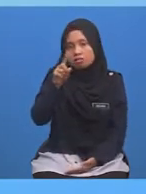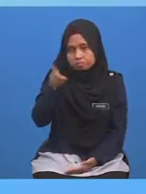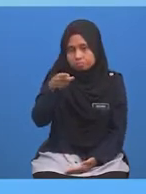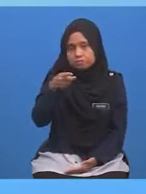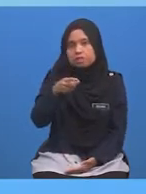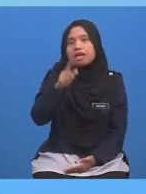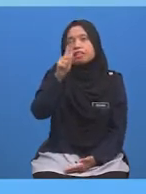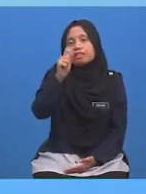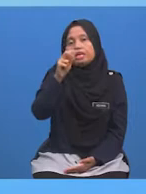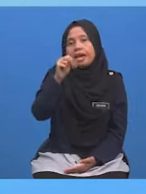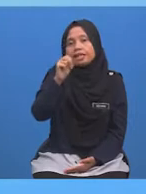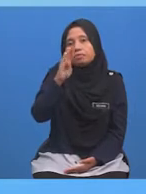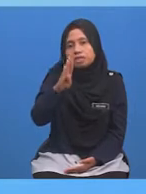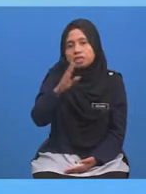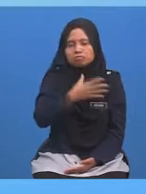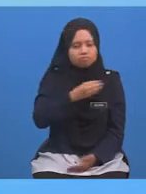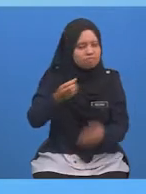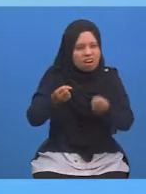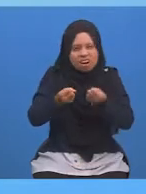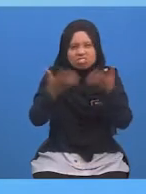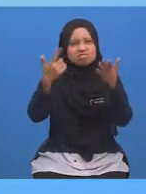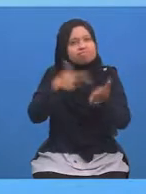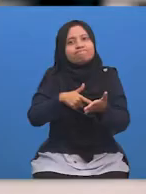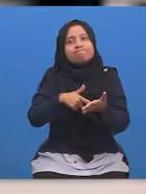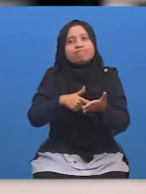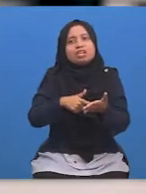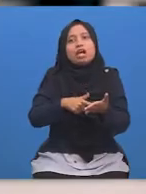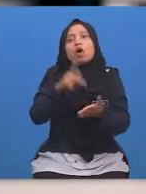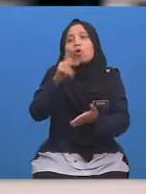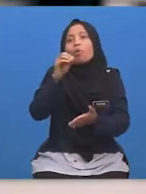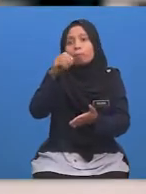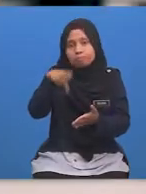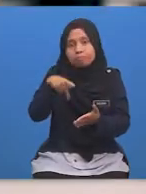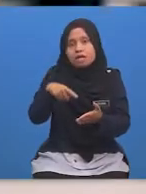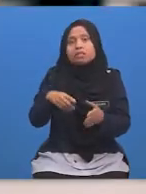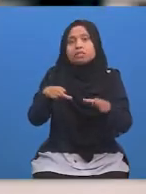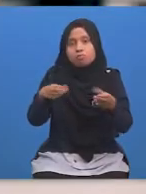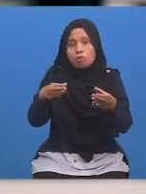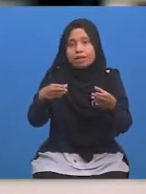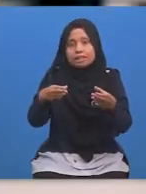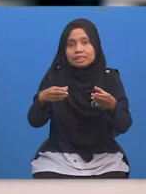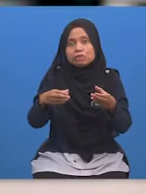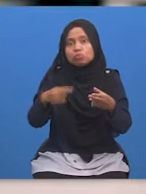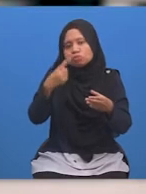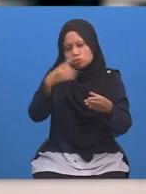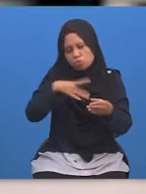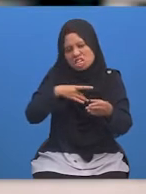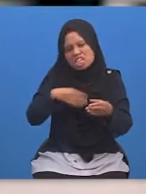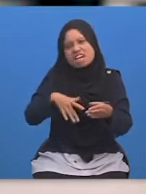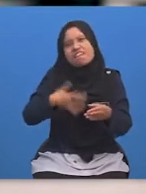koperasi TMB dan banyak lagi. Koperasi ini ditubuhkan secara